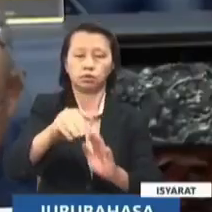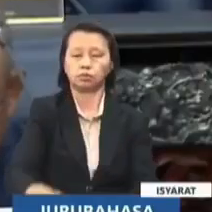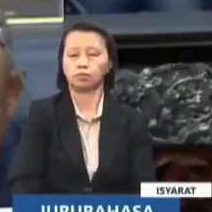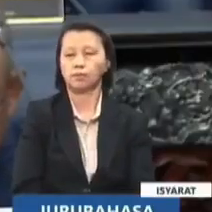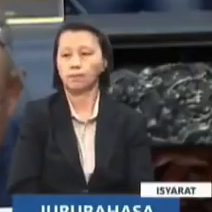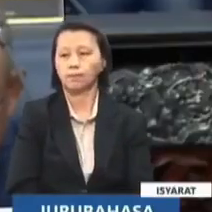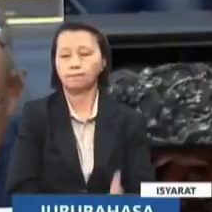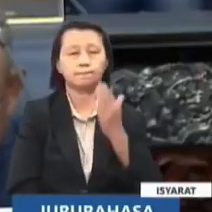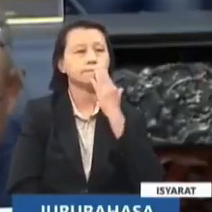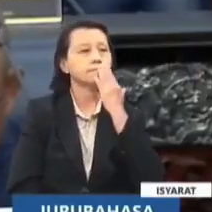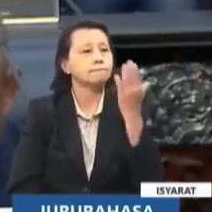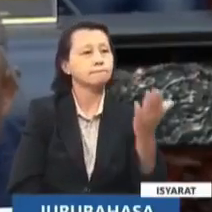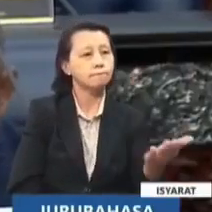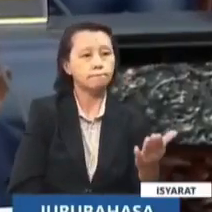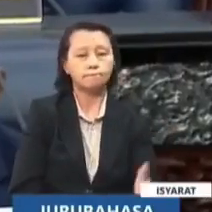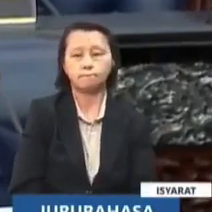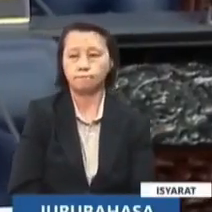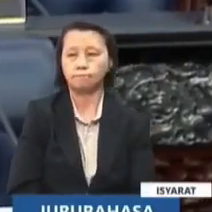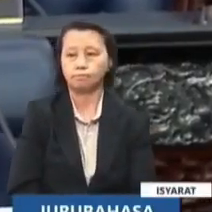Yang Tua.